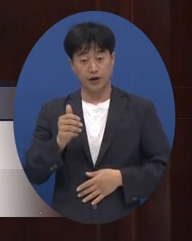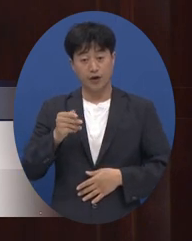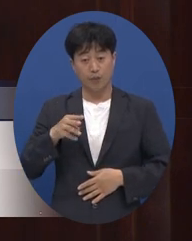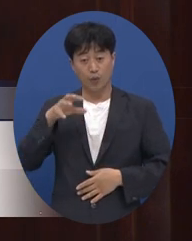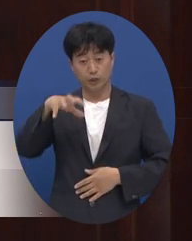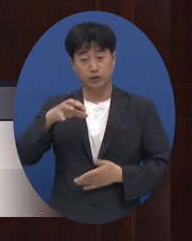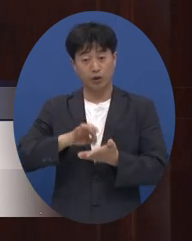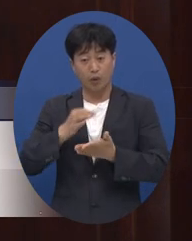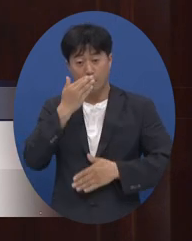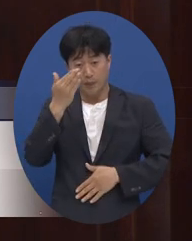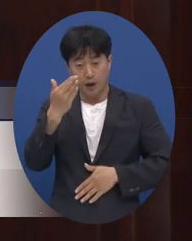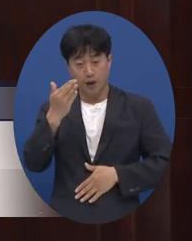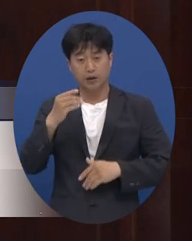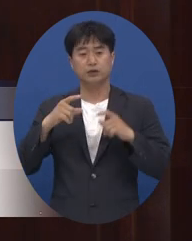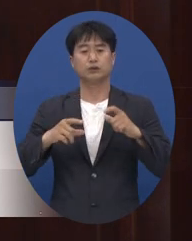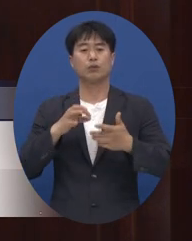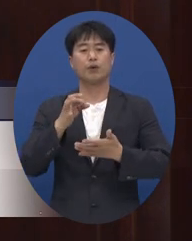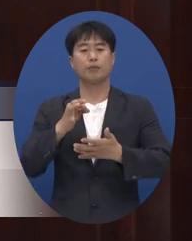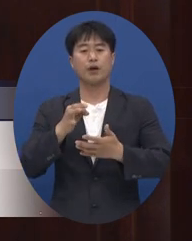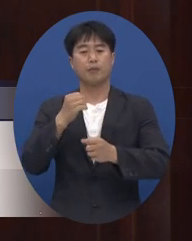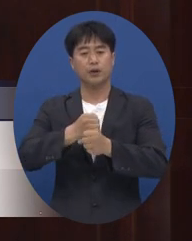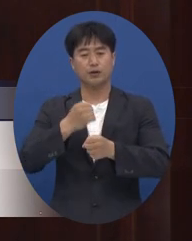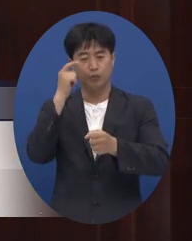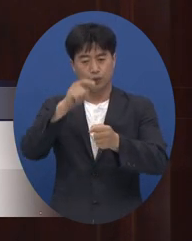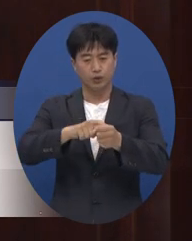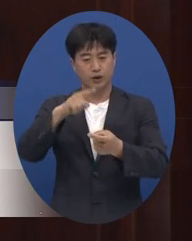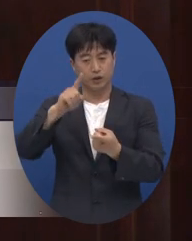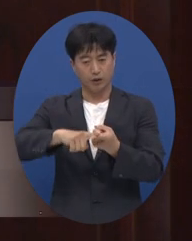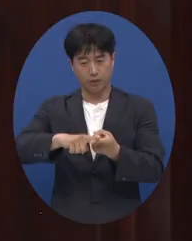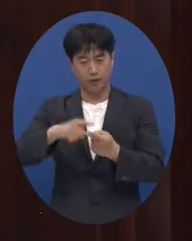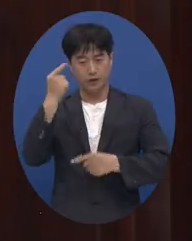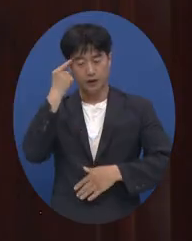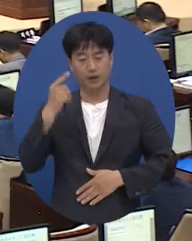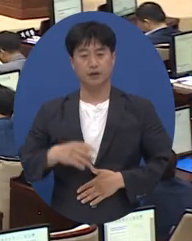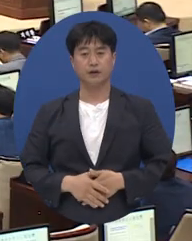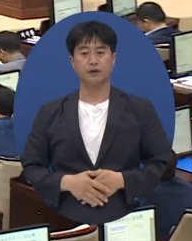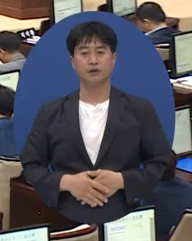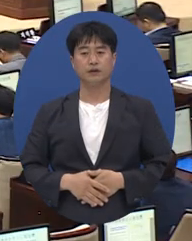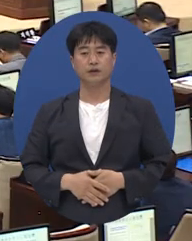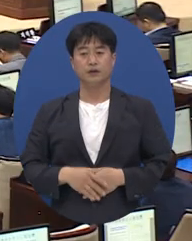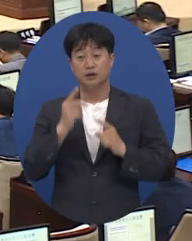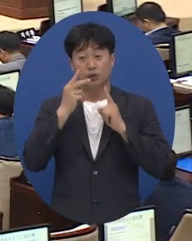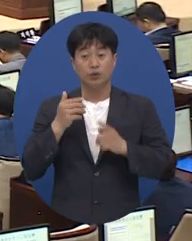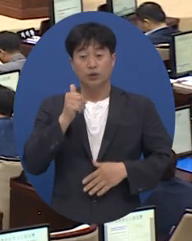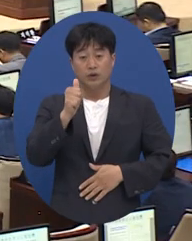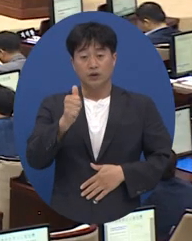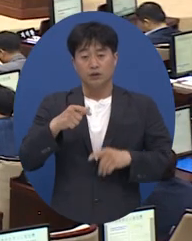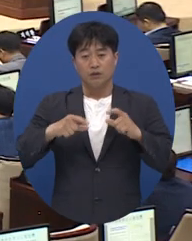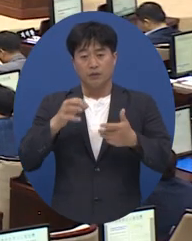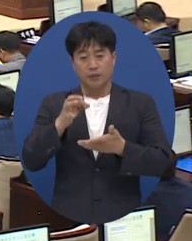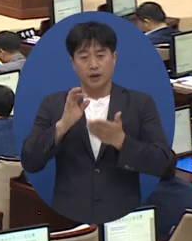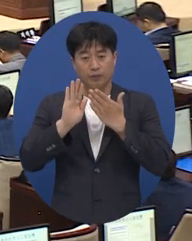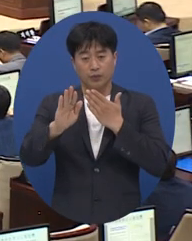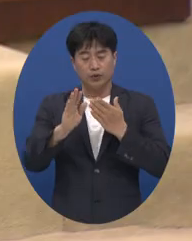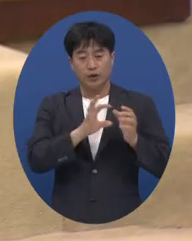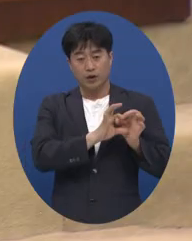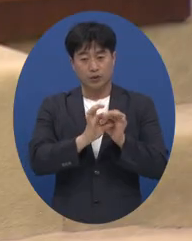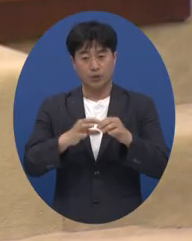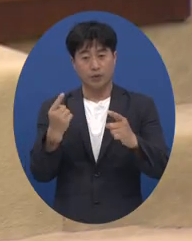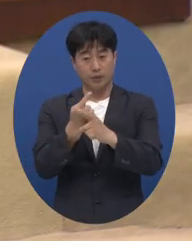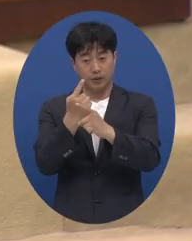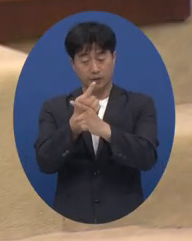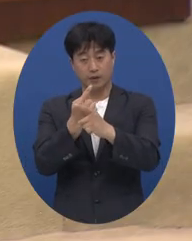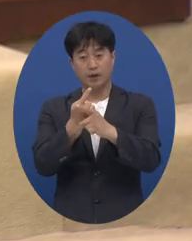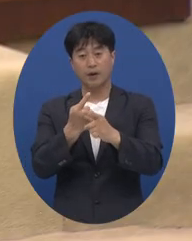가능하도록 하는 것이 취업 화폐의 발행 주제 부합한다고 생각을 하는데 이제 병사는 썩 앞에는 앞으로도 지속적인 개선이